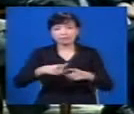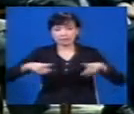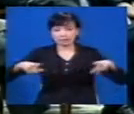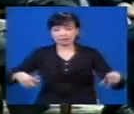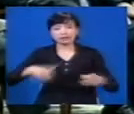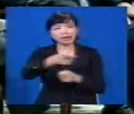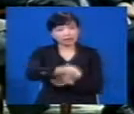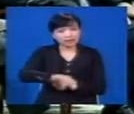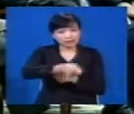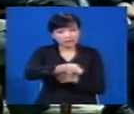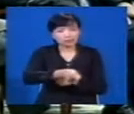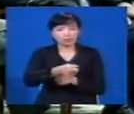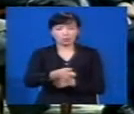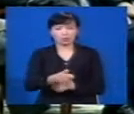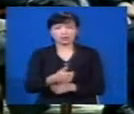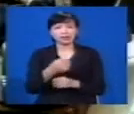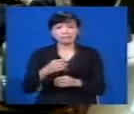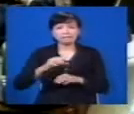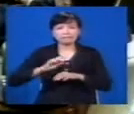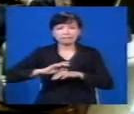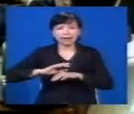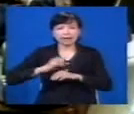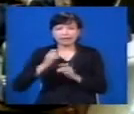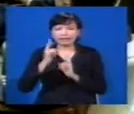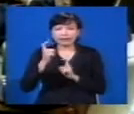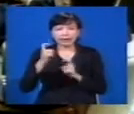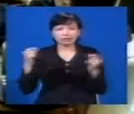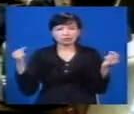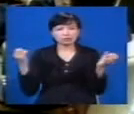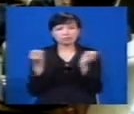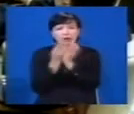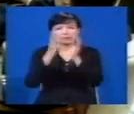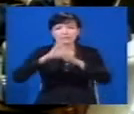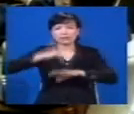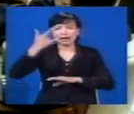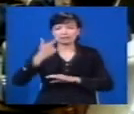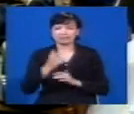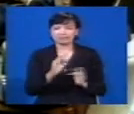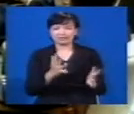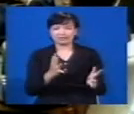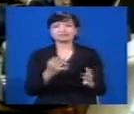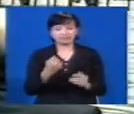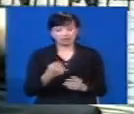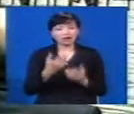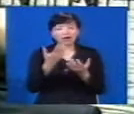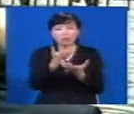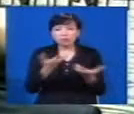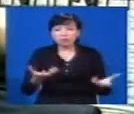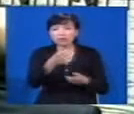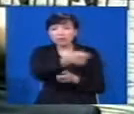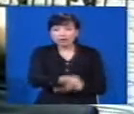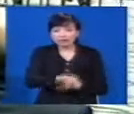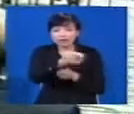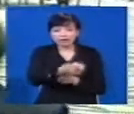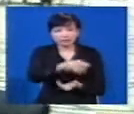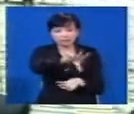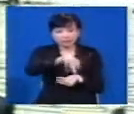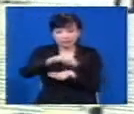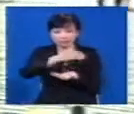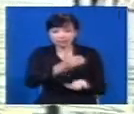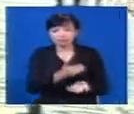กป้องจากภัยธรรมชาติในอนาคตแล้วยังช่วยให้สินค้าเกษตรถูกส่งต่อไปยังโรงงานอุตสาหกรรมได้อย่างรวดเร็ว